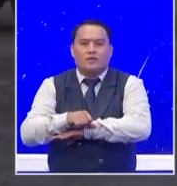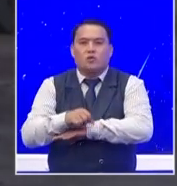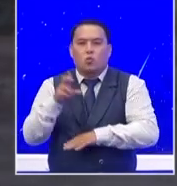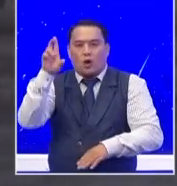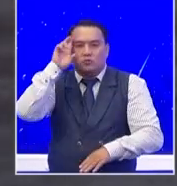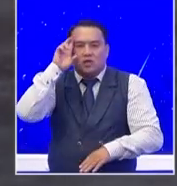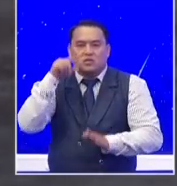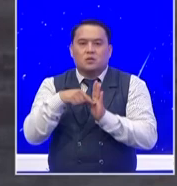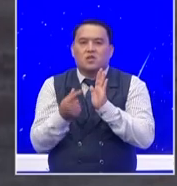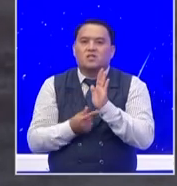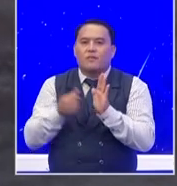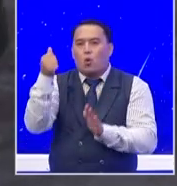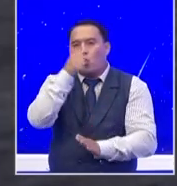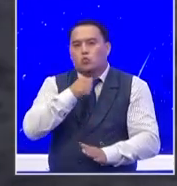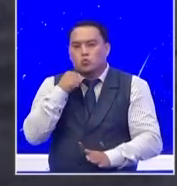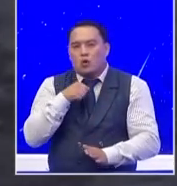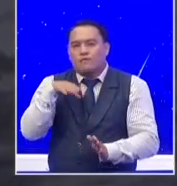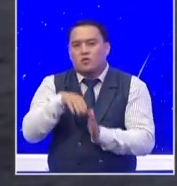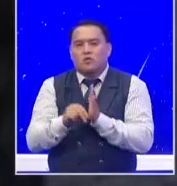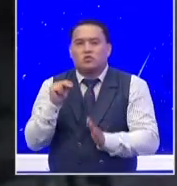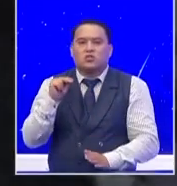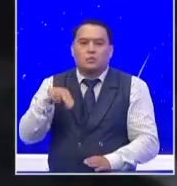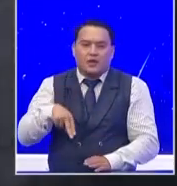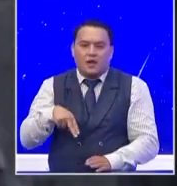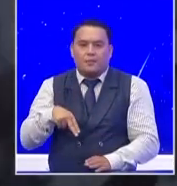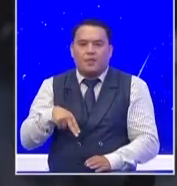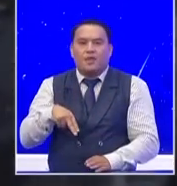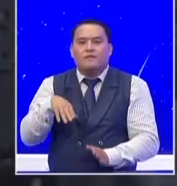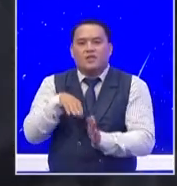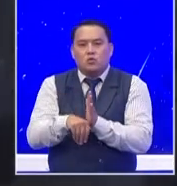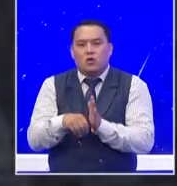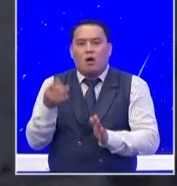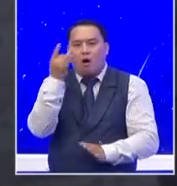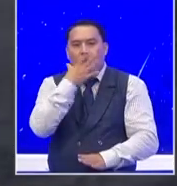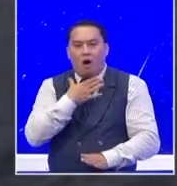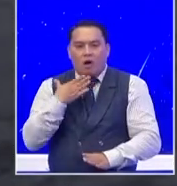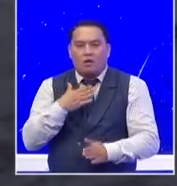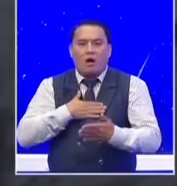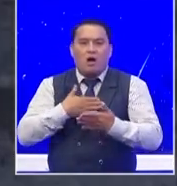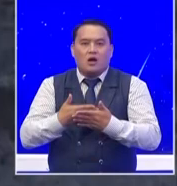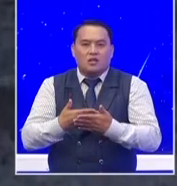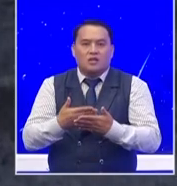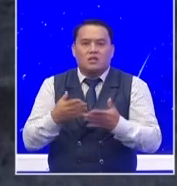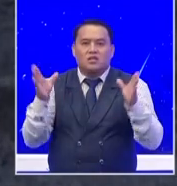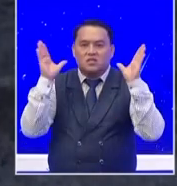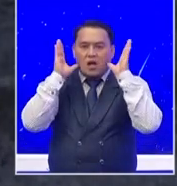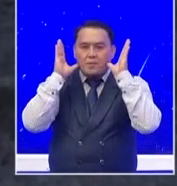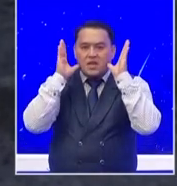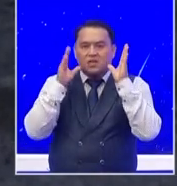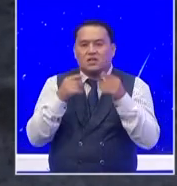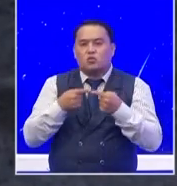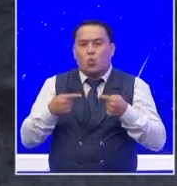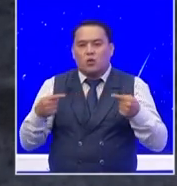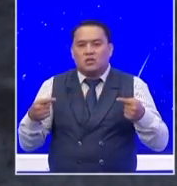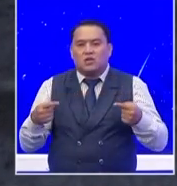Буркина-Фасо. С 2017 года там введен режим чрезвычайного положения. В этой части Африки активно действуют исламисты из